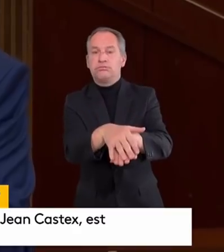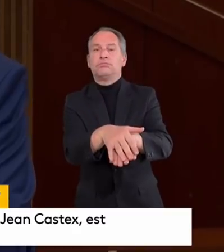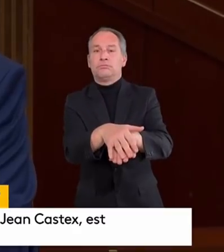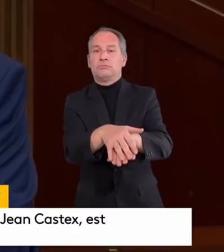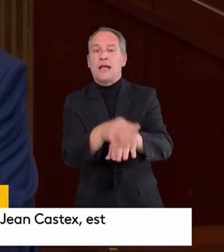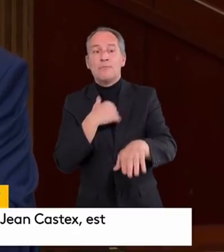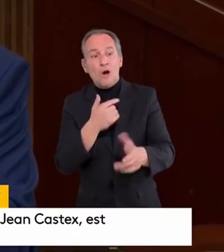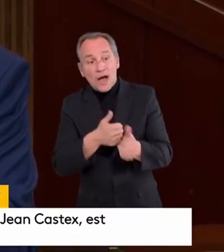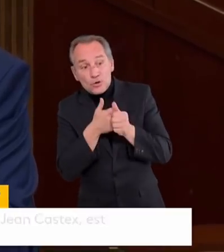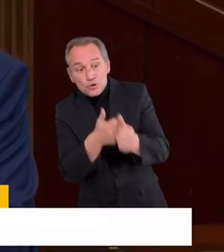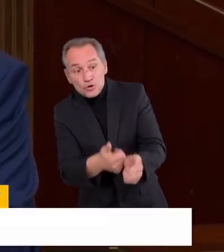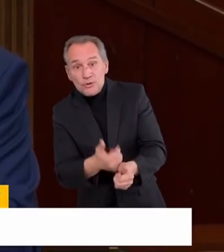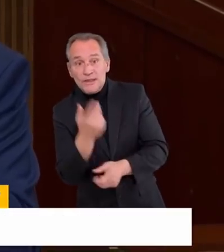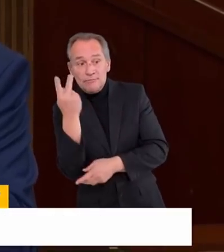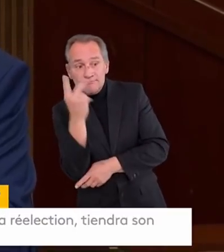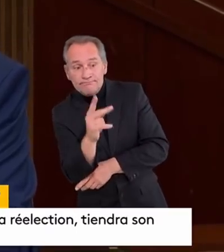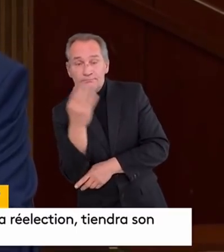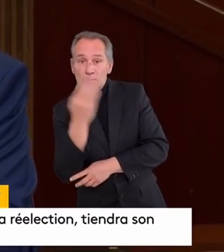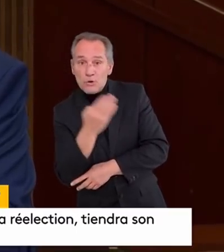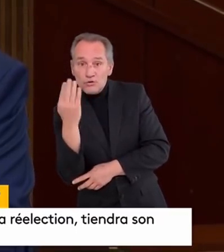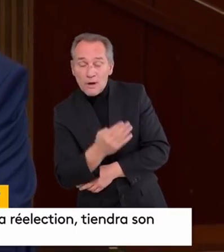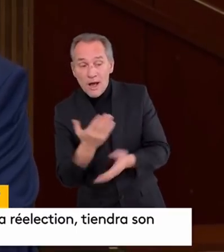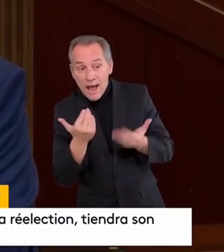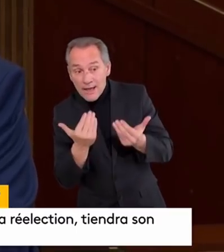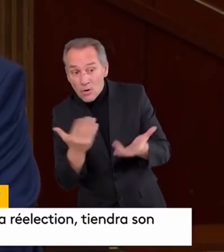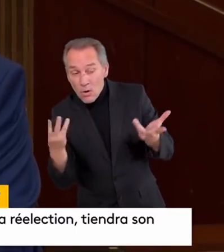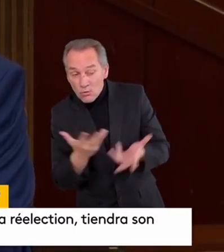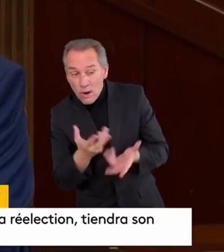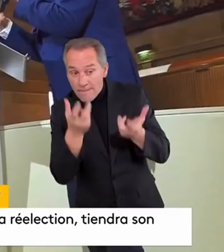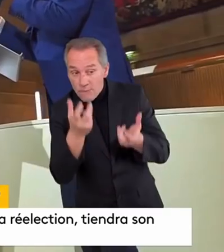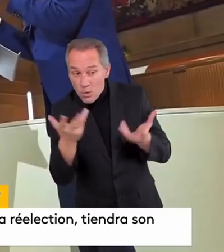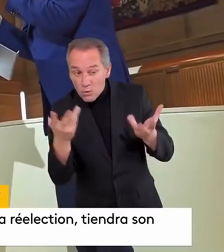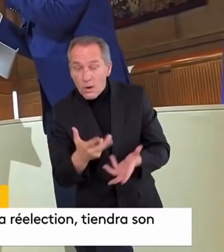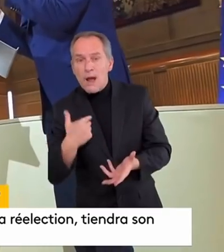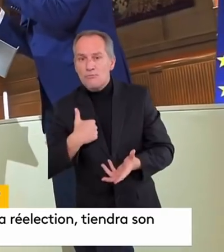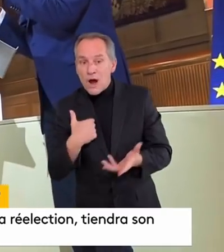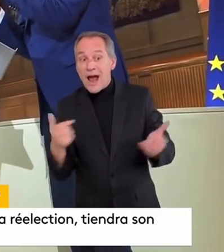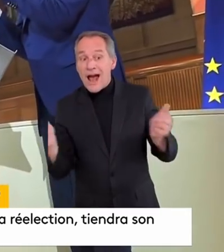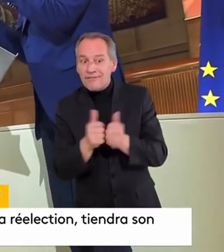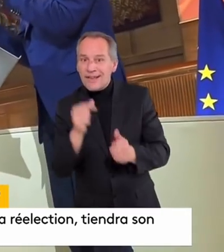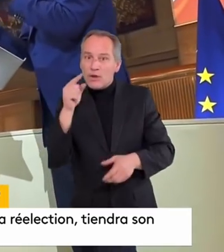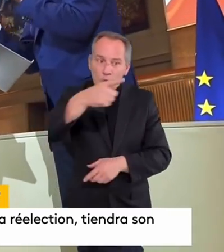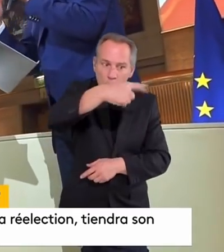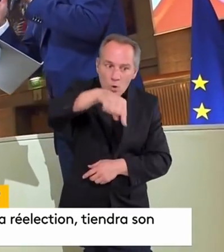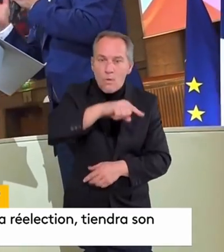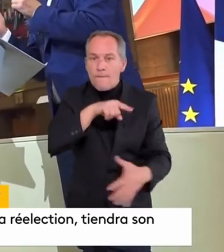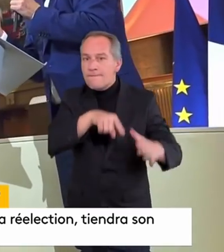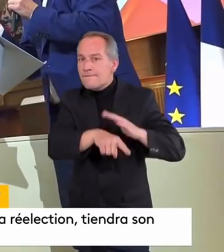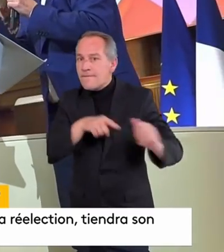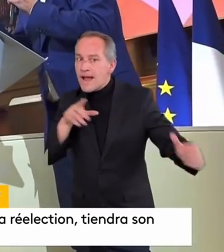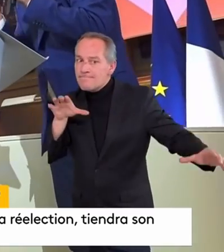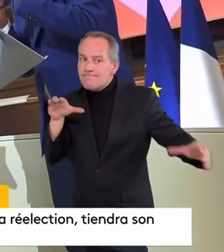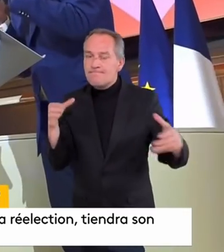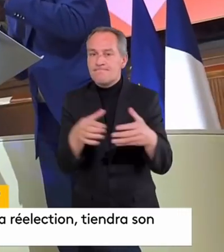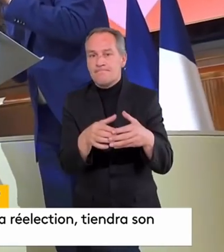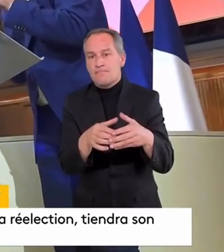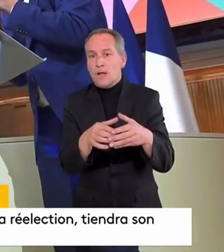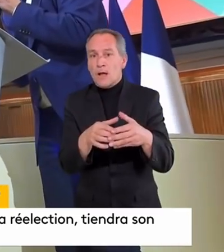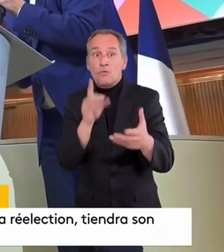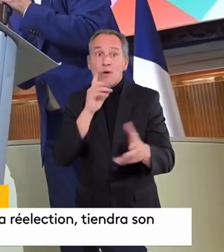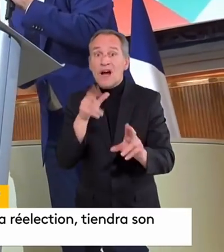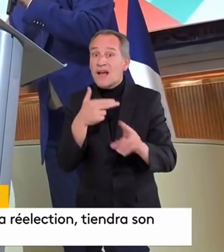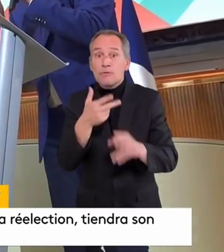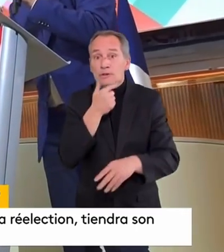leurs attentes et à leurs besoins, faire avec eux. Et donc, je pense que la meilleure réponse, parce qu'il n'y a pas de réponse facile, je l'ai dit tout à